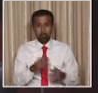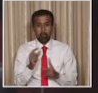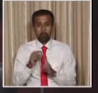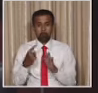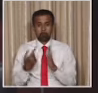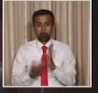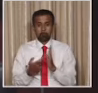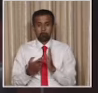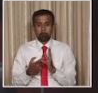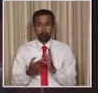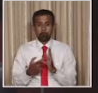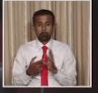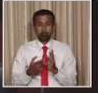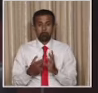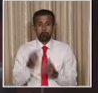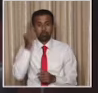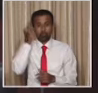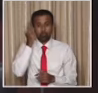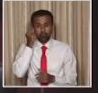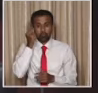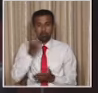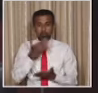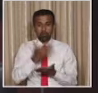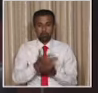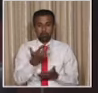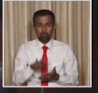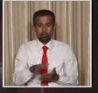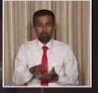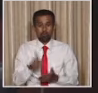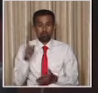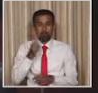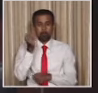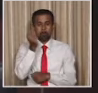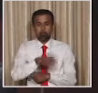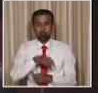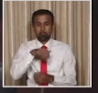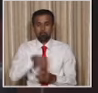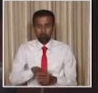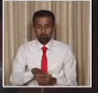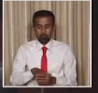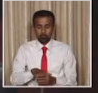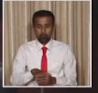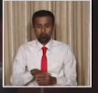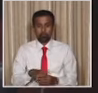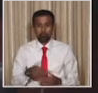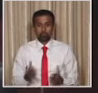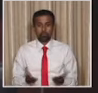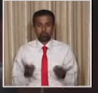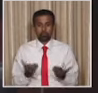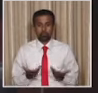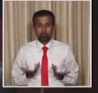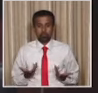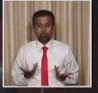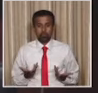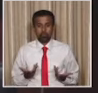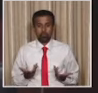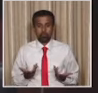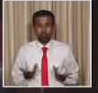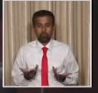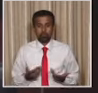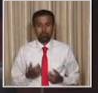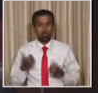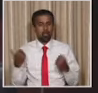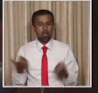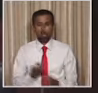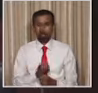රටේ ෂයිනින් පාත් ත්‍රස්තවාදයට තිත තිබ්බේ. ඒ වැඩ පිළිවෙල හරහයි තිබ්බේ. ඒක කරන්න ඉඩ තිබුණ නැහැ. ඉතින් මේක අලුත්